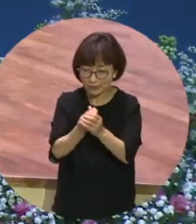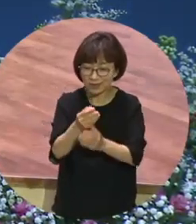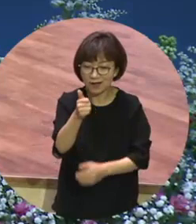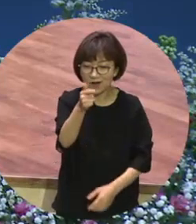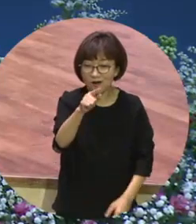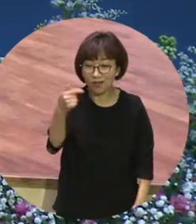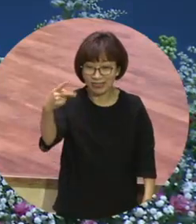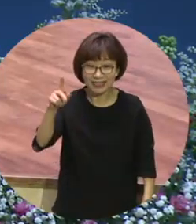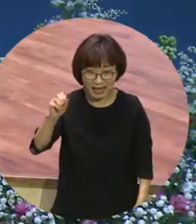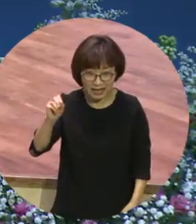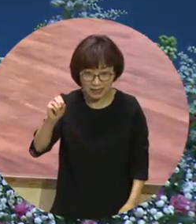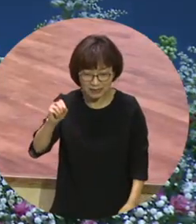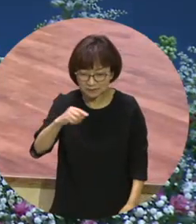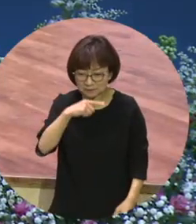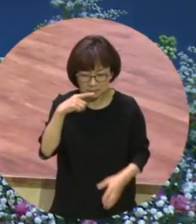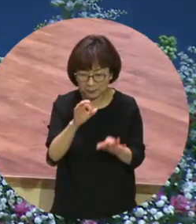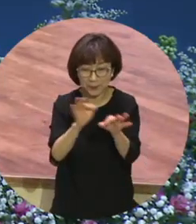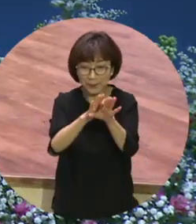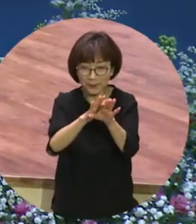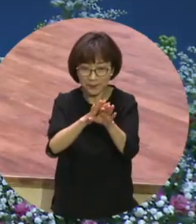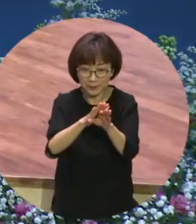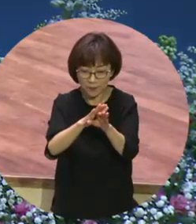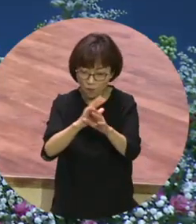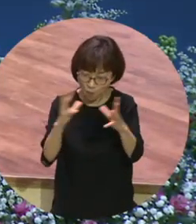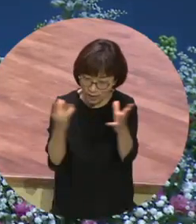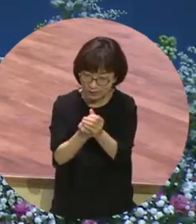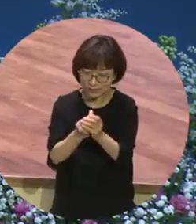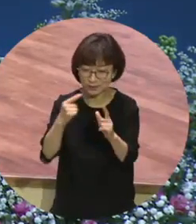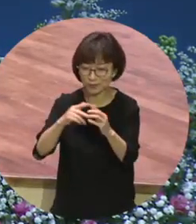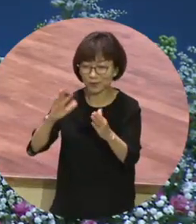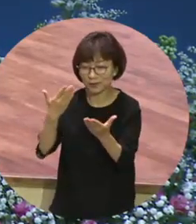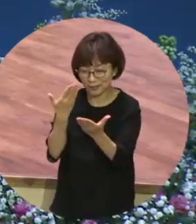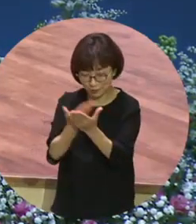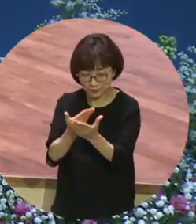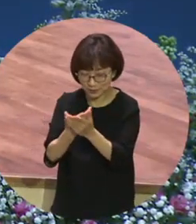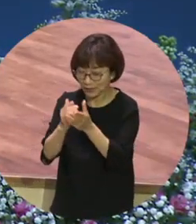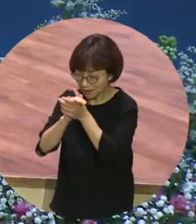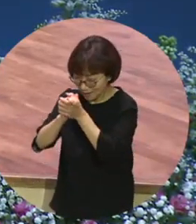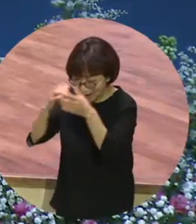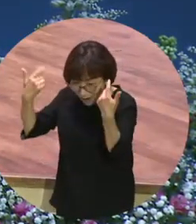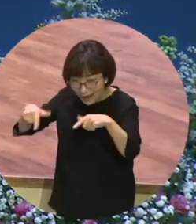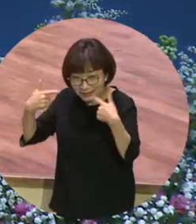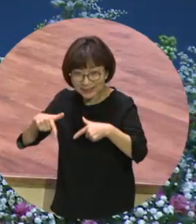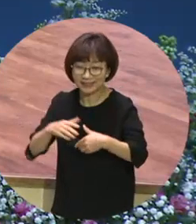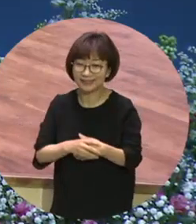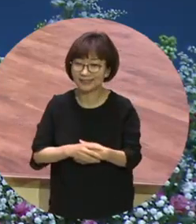하나님 그렇게 해줄 줄을 믿습니다. 이 담임 목사의 심장 알고 우리